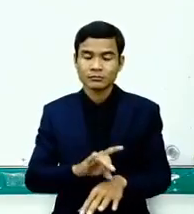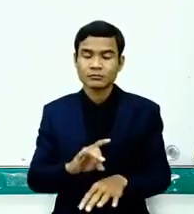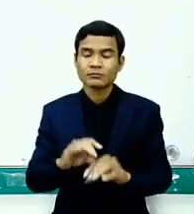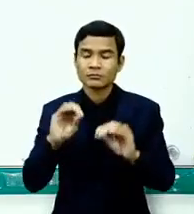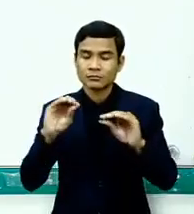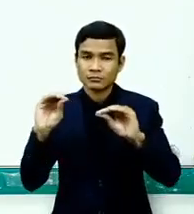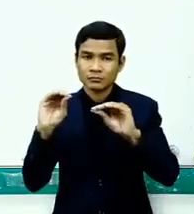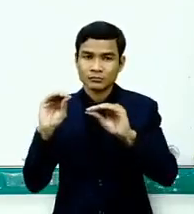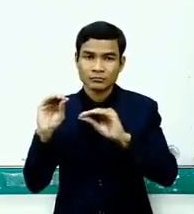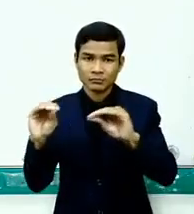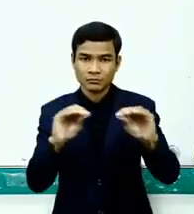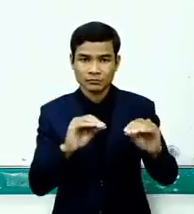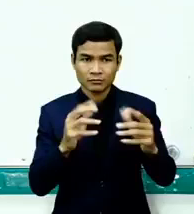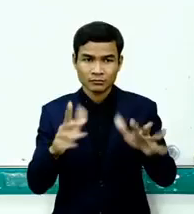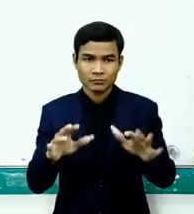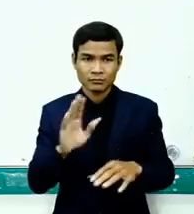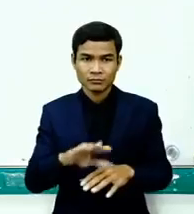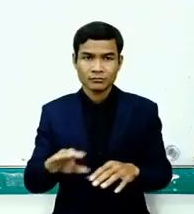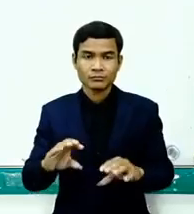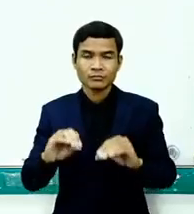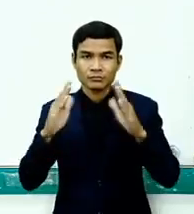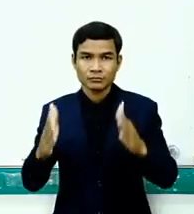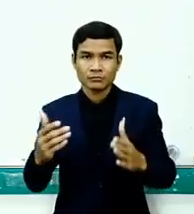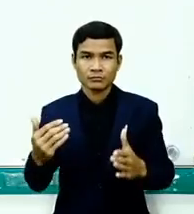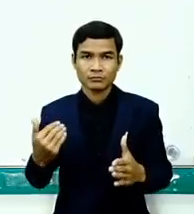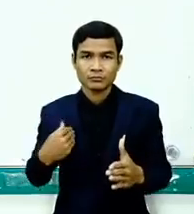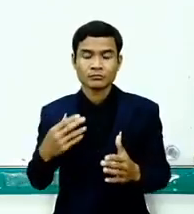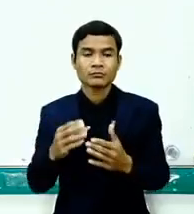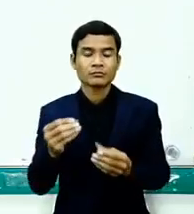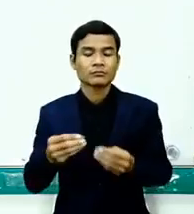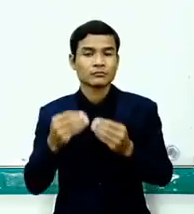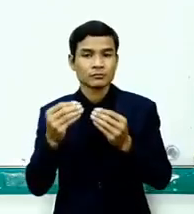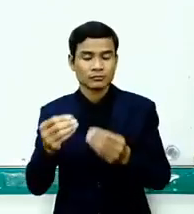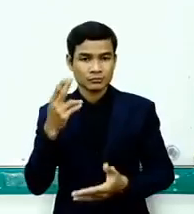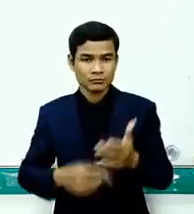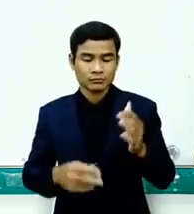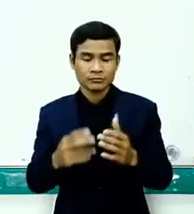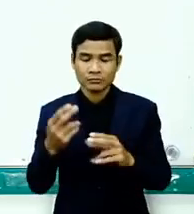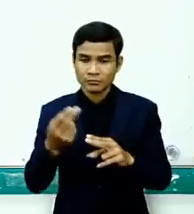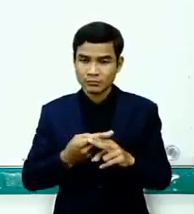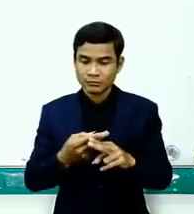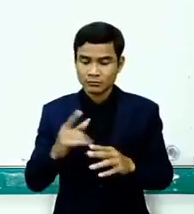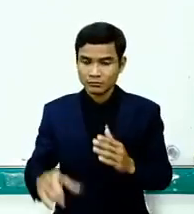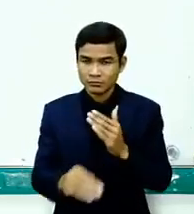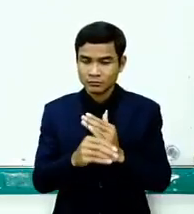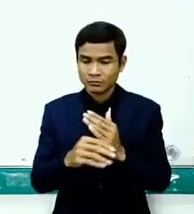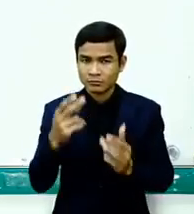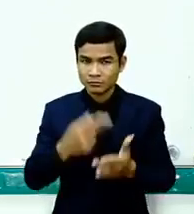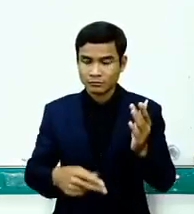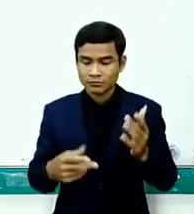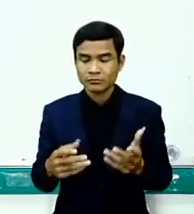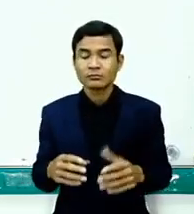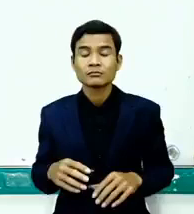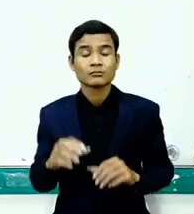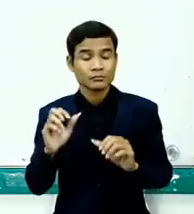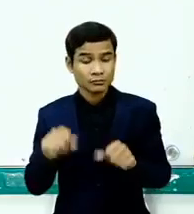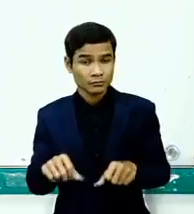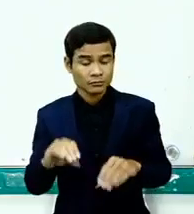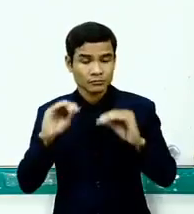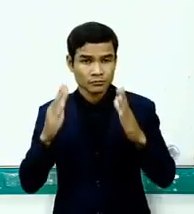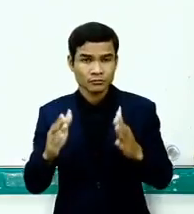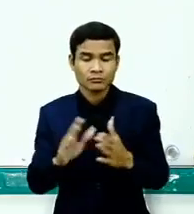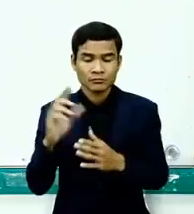កគ្រូបង្រៀនកូនរួចរាល់ហើយអ្នកគ្រូតែងតែដាក់អ្វីដើម្បីឲ្យកូនហ្វឹកហាត់បន្ថែមកូនចាគឺអ្ន